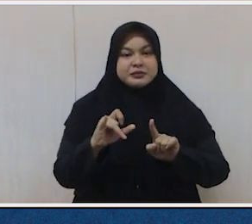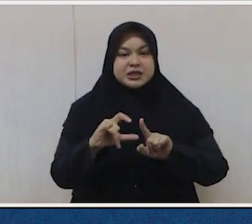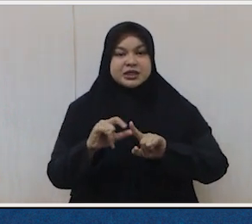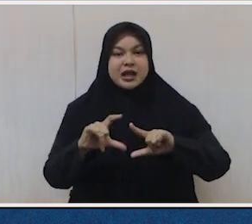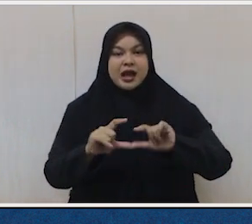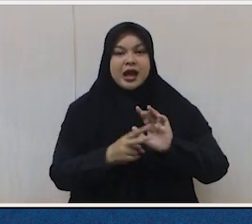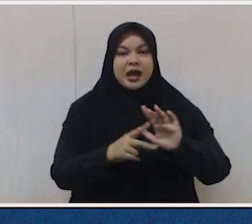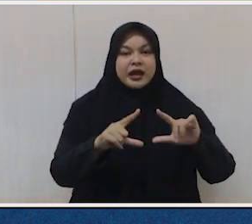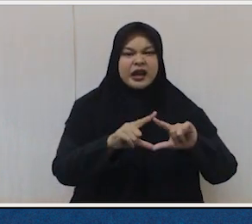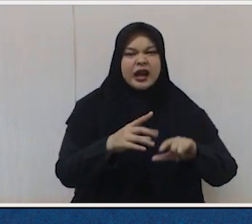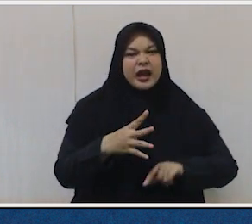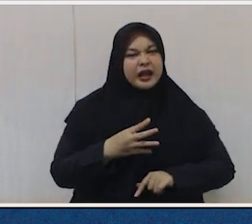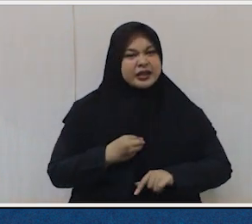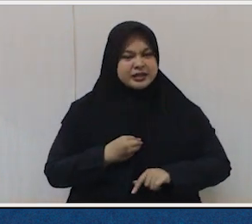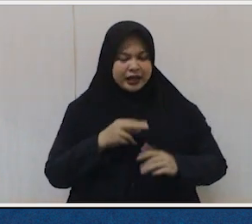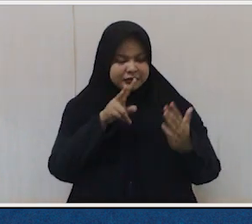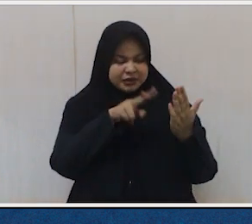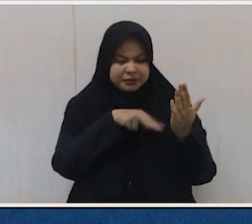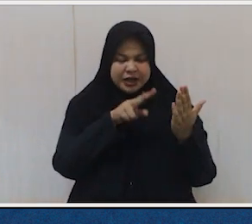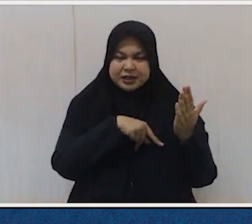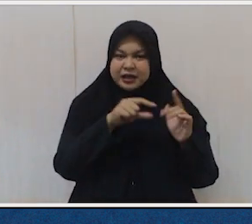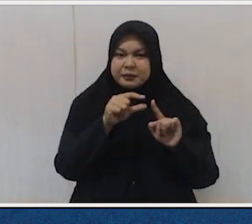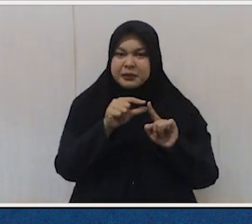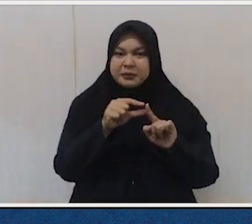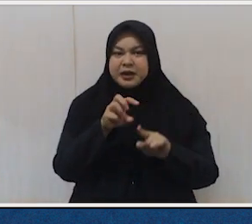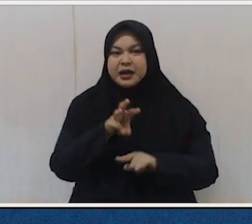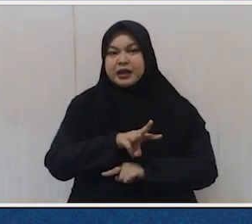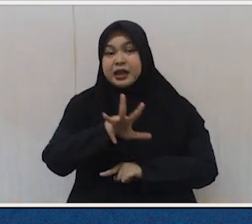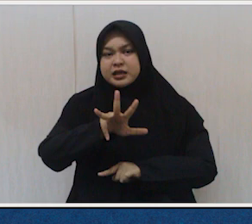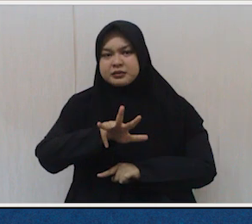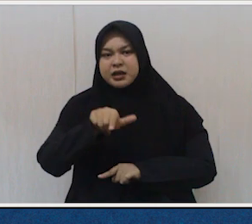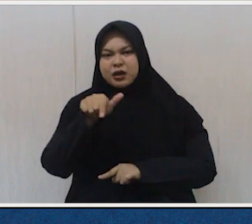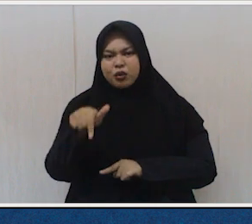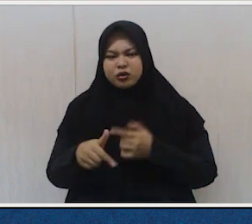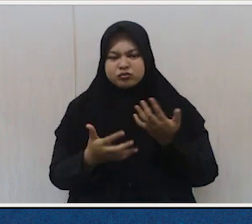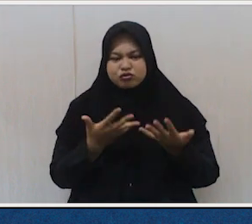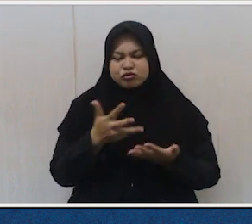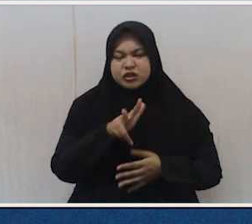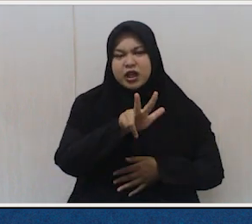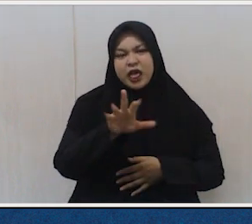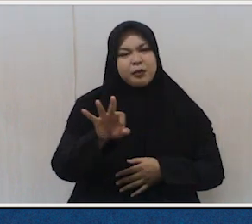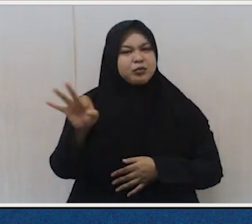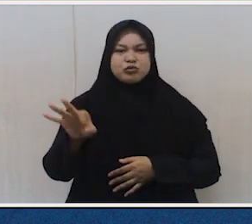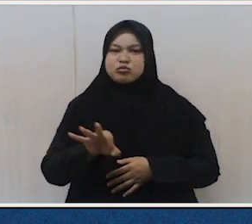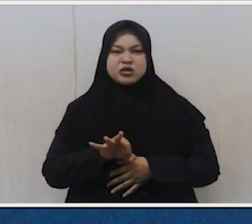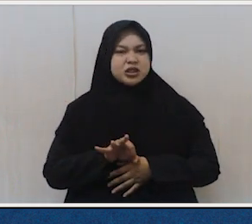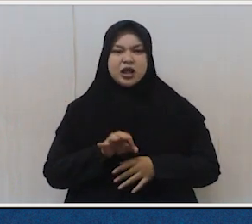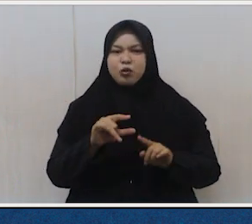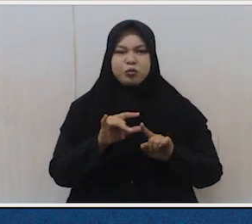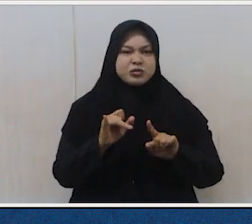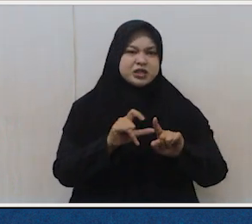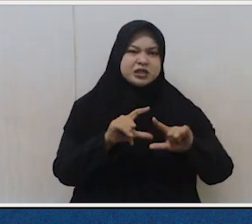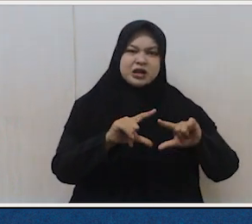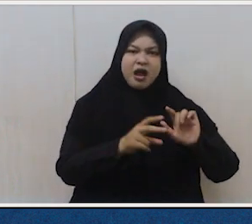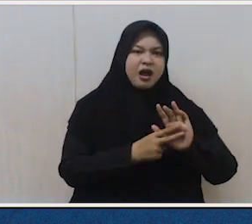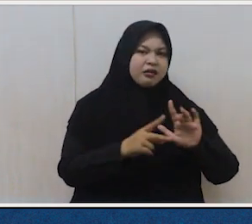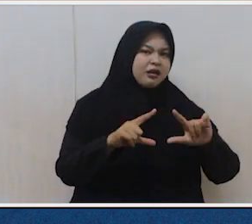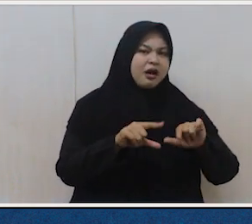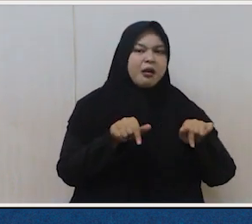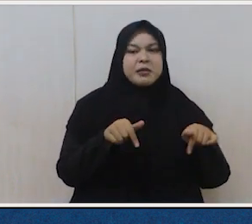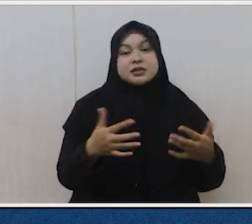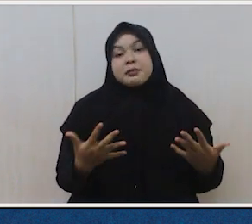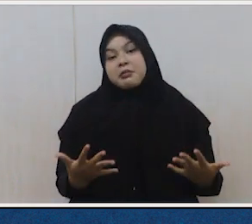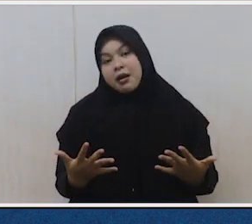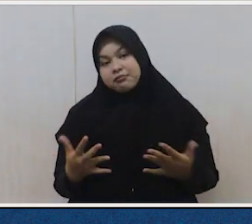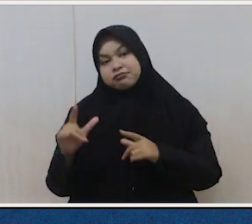memang kesan itu tidak bisa terhindarkan ke yang baca p39 karena bisa dikatakan 80%nya pidana gitu